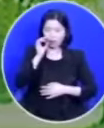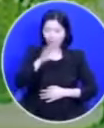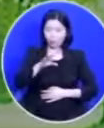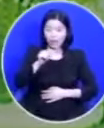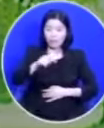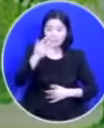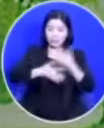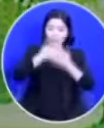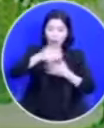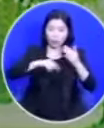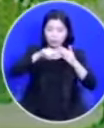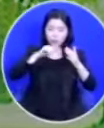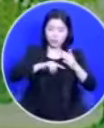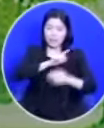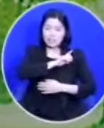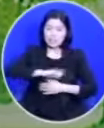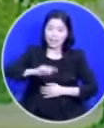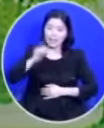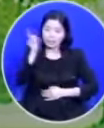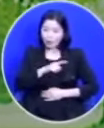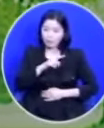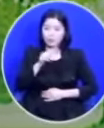제일 나쁜 놈이 그 놈이다